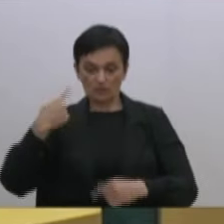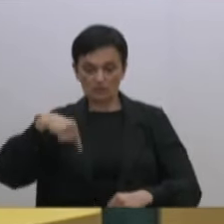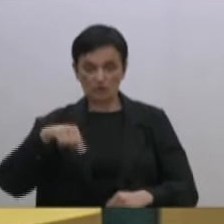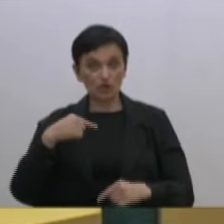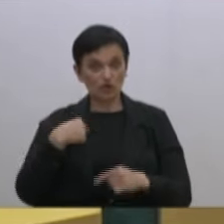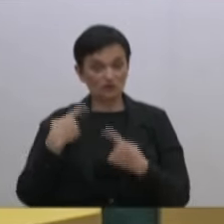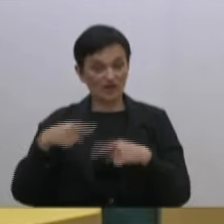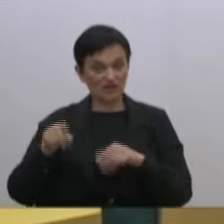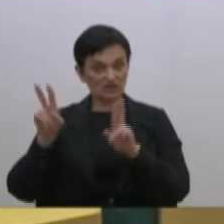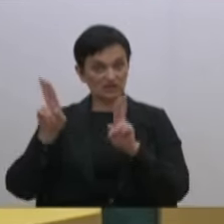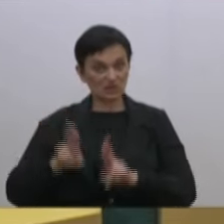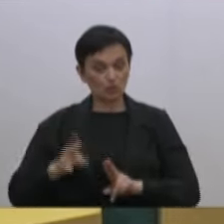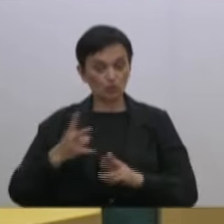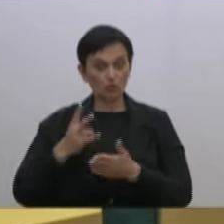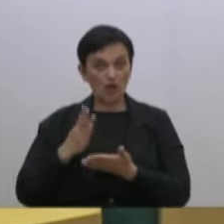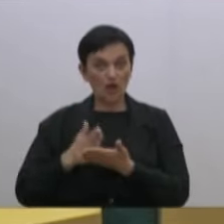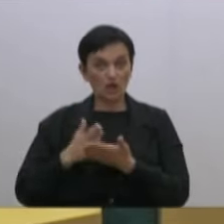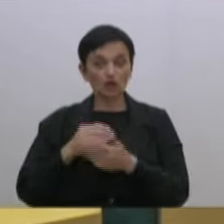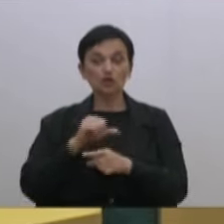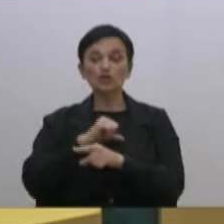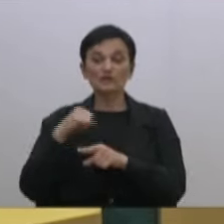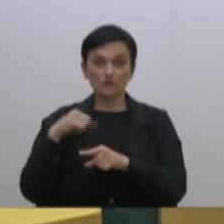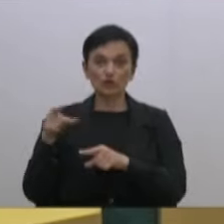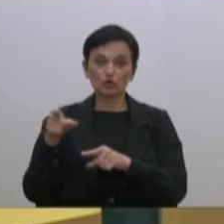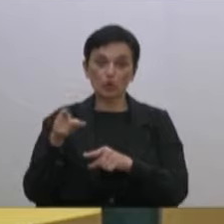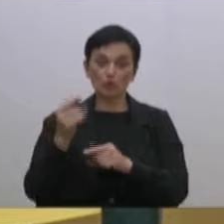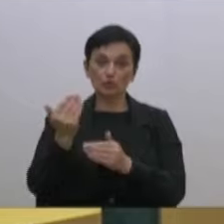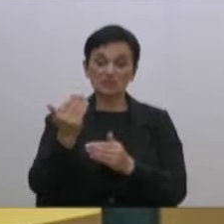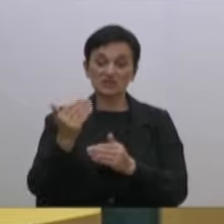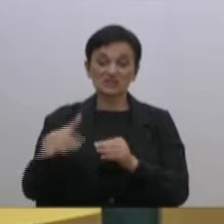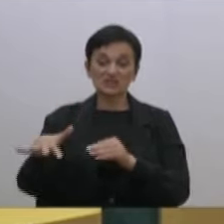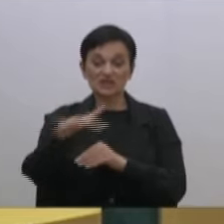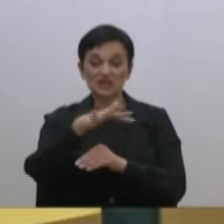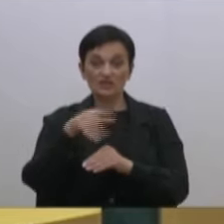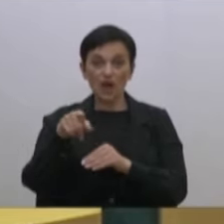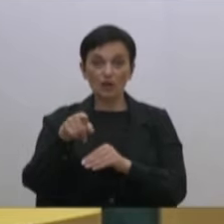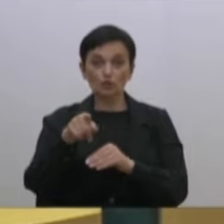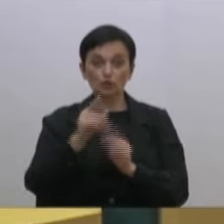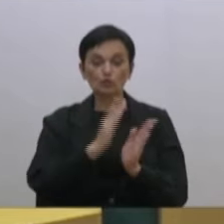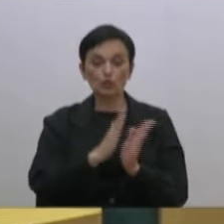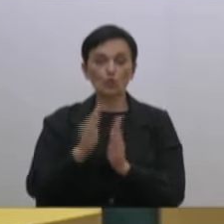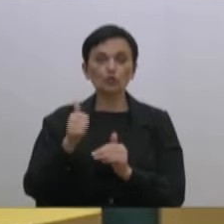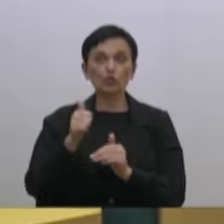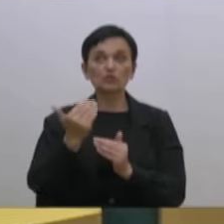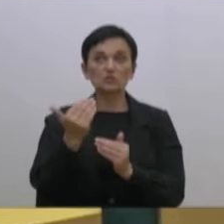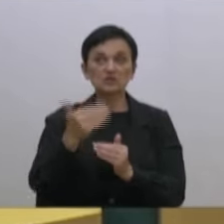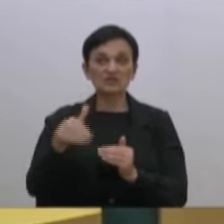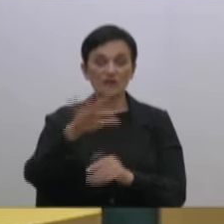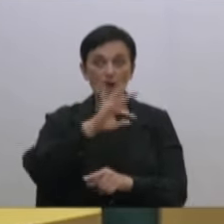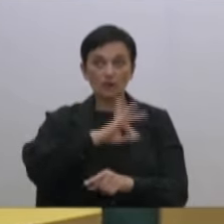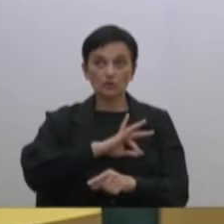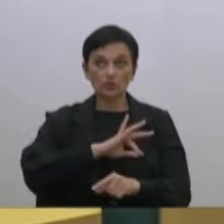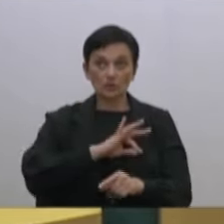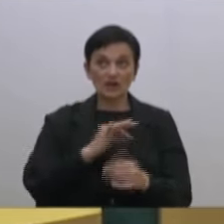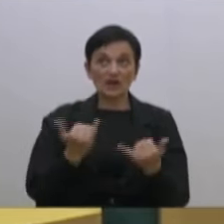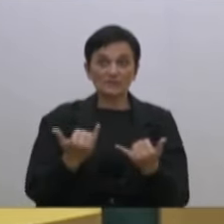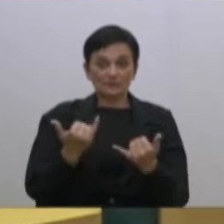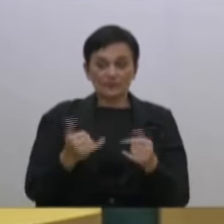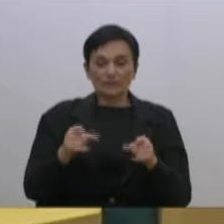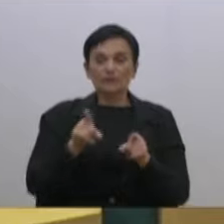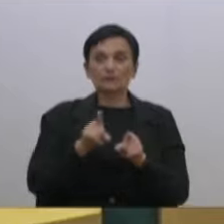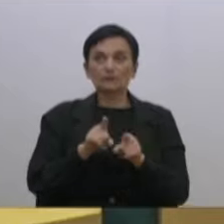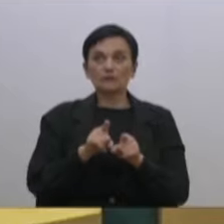სხვა სტანდარტი უნდა არსებობდეს და თვითონ უნდა მოიქცეს ისე და მისი ქვეყანა უნდა მოიქცეს ისე, როგორც მის ქვეყანას აწყობს. დღესაც